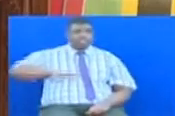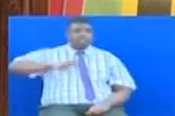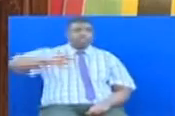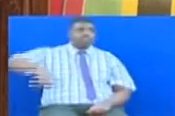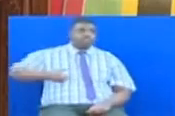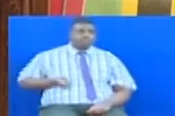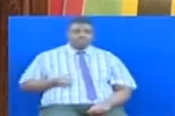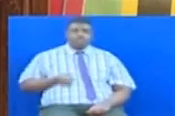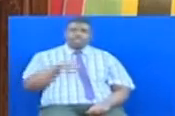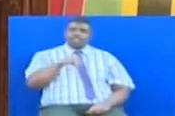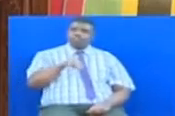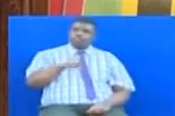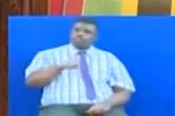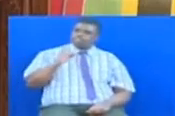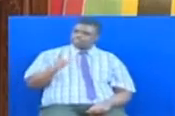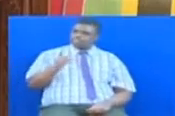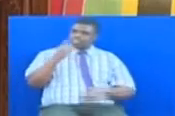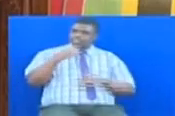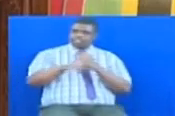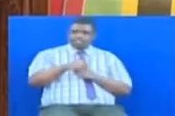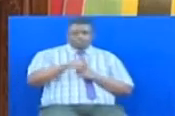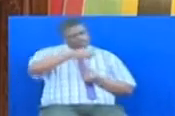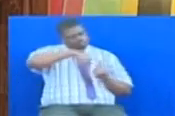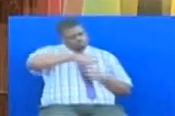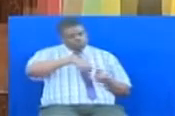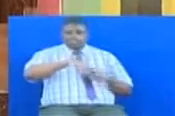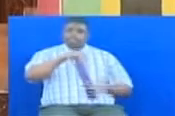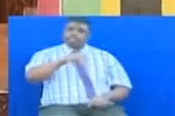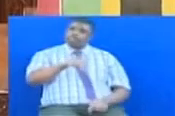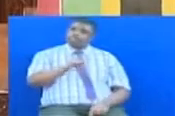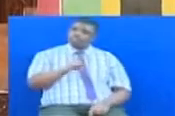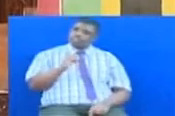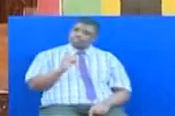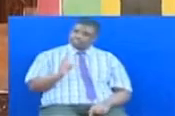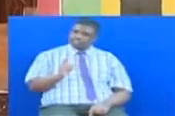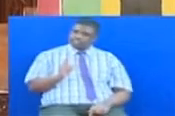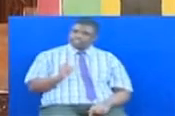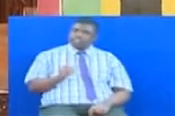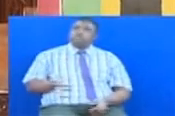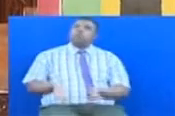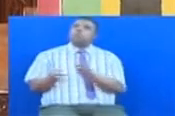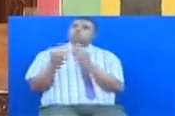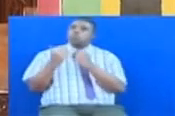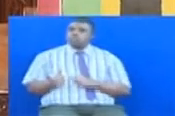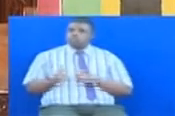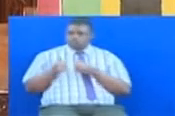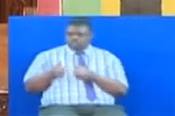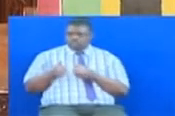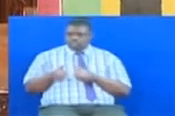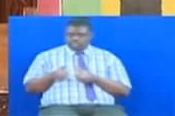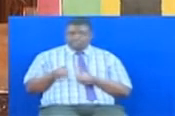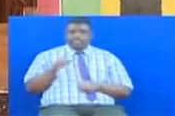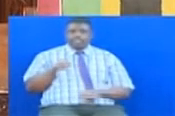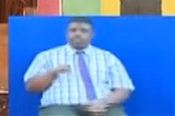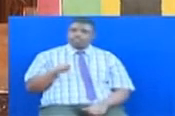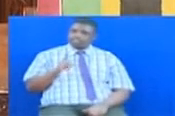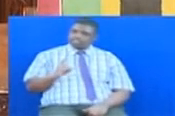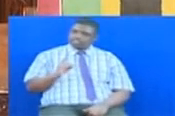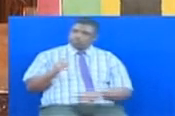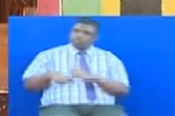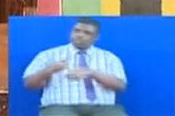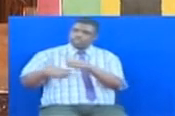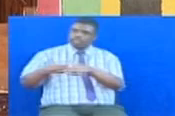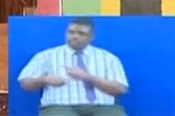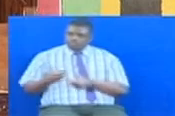ziende MSD na ziingie kwenye mzunguko wa MSD ili uwezo wa MSD wa kujitegemea uendelee kuongezeka. Huko